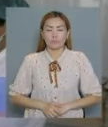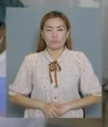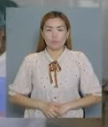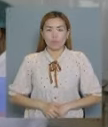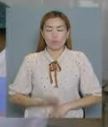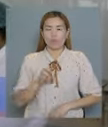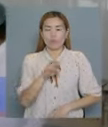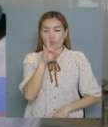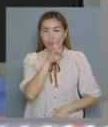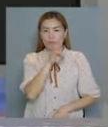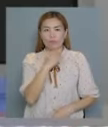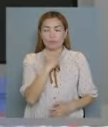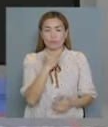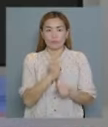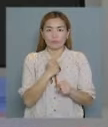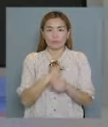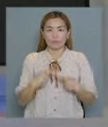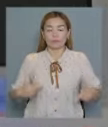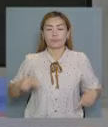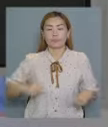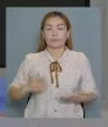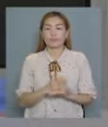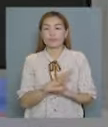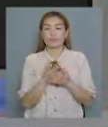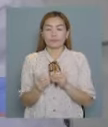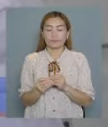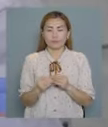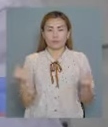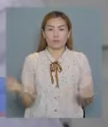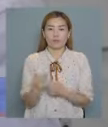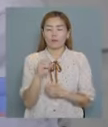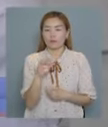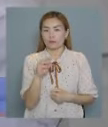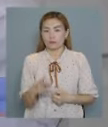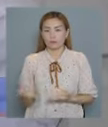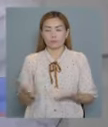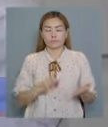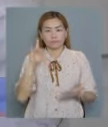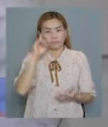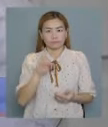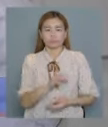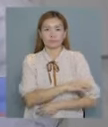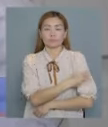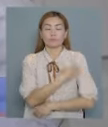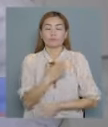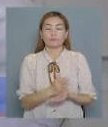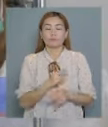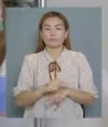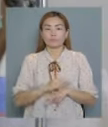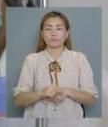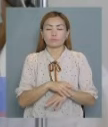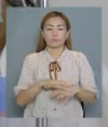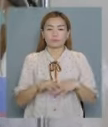В области медицины за последний год сделано немало работ. В частности, при поддержке Акимата были приглашены израильские врачи и проведен мастер-класс для